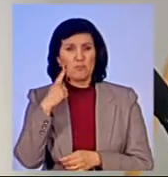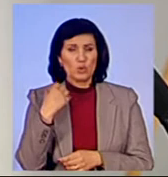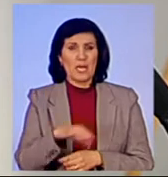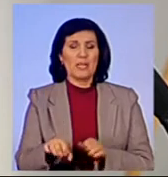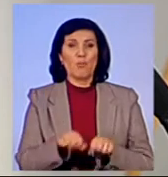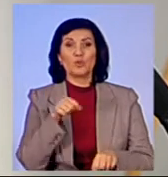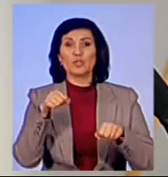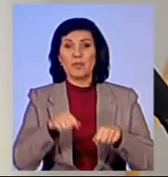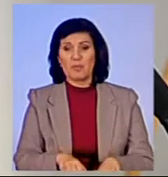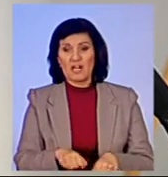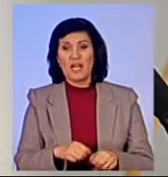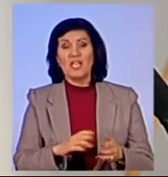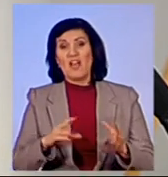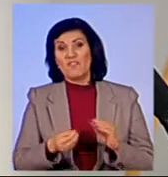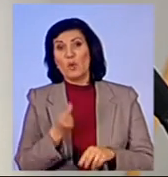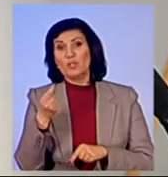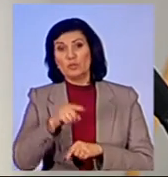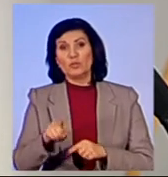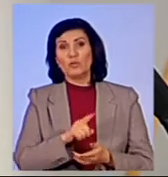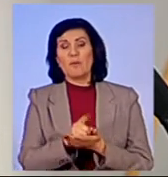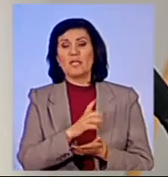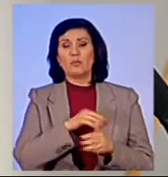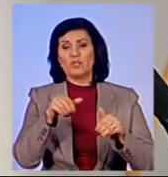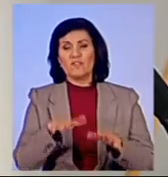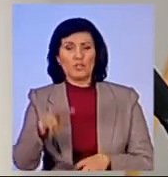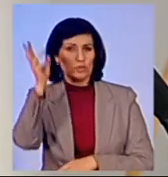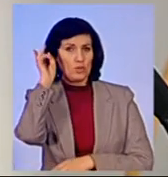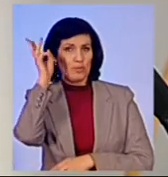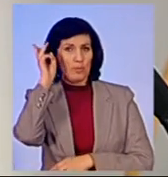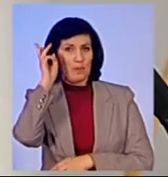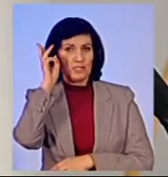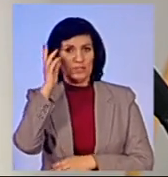прав, але виходить з того, що все це має бути вирішено в дипломатичний спосіб.